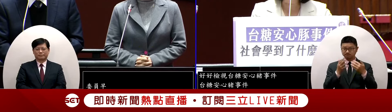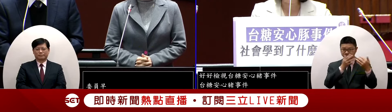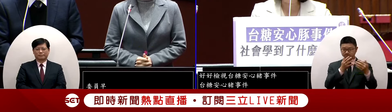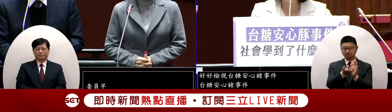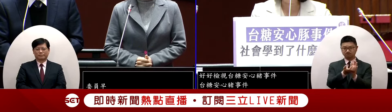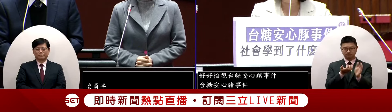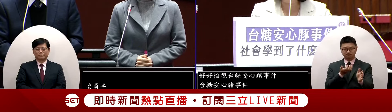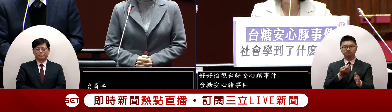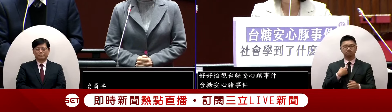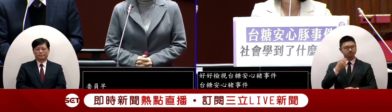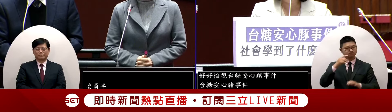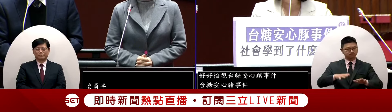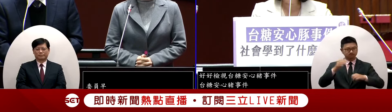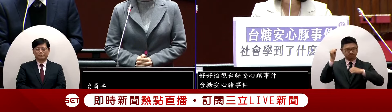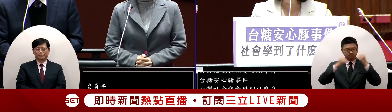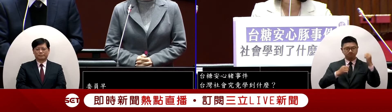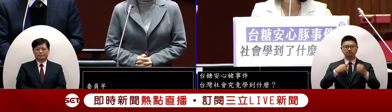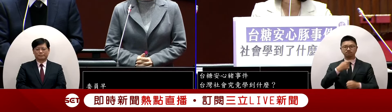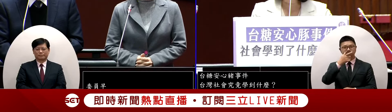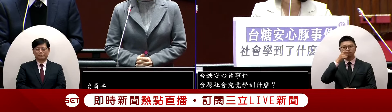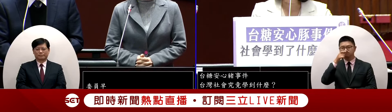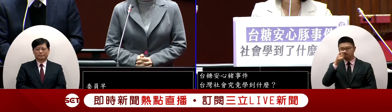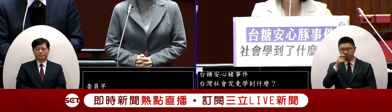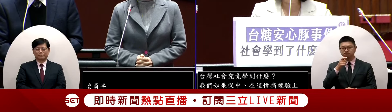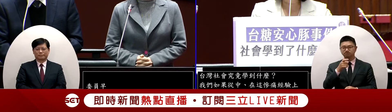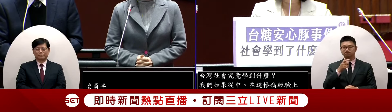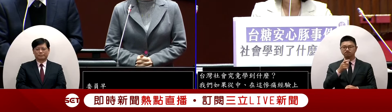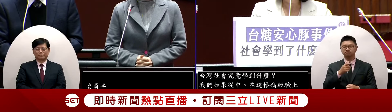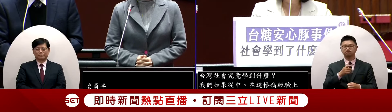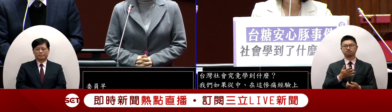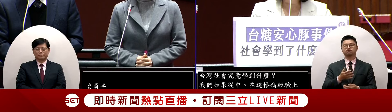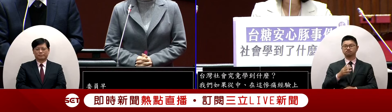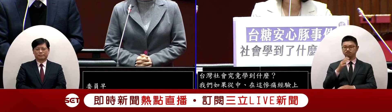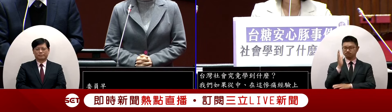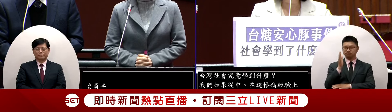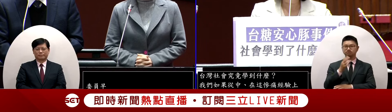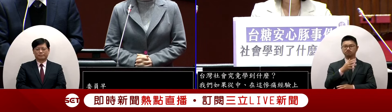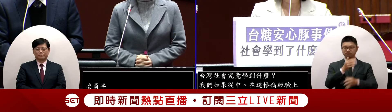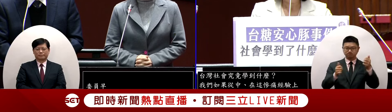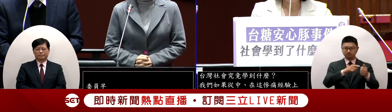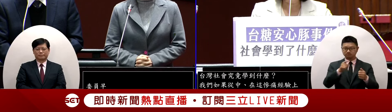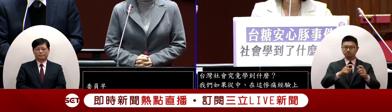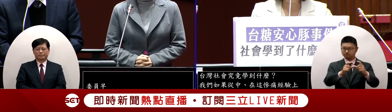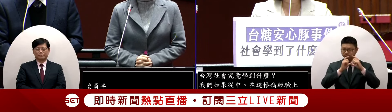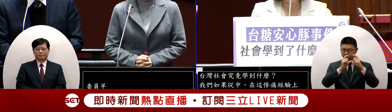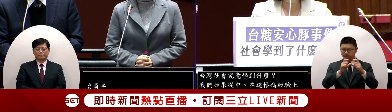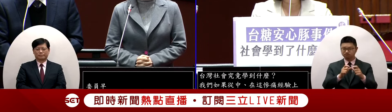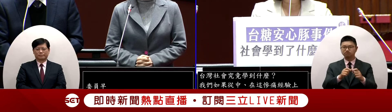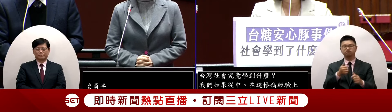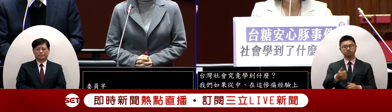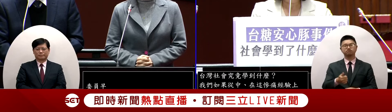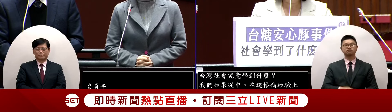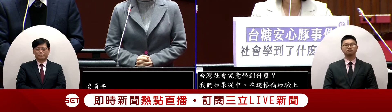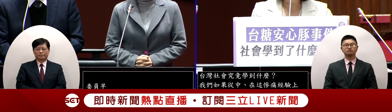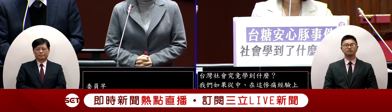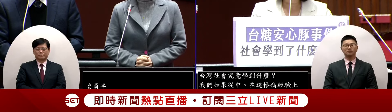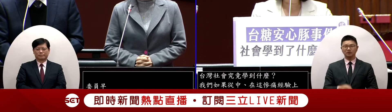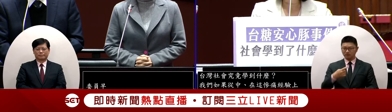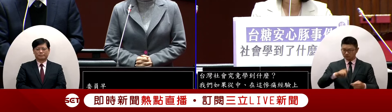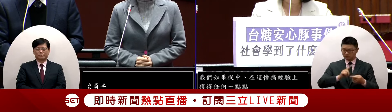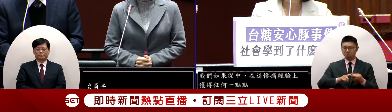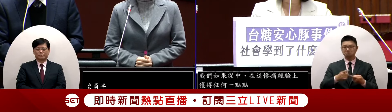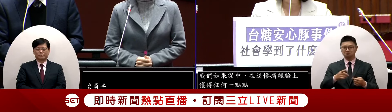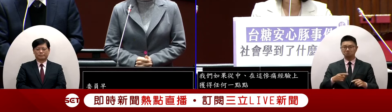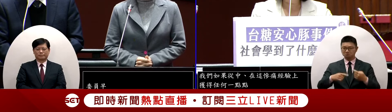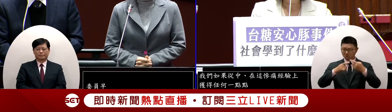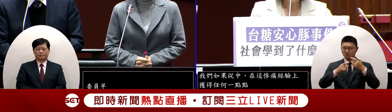我观察了今天早上我们官员们的表现有为有守，该辩护该大声讲，